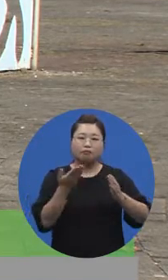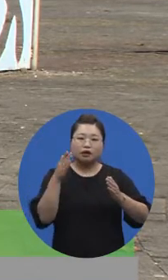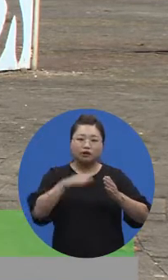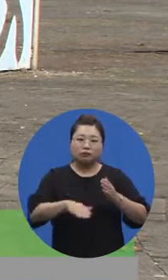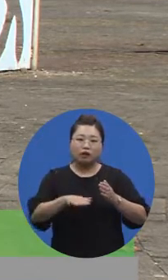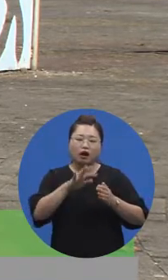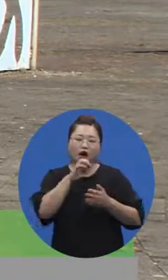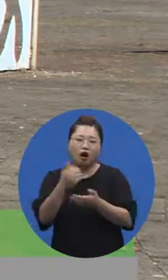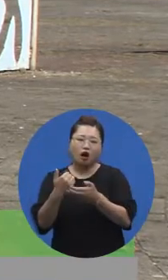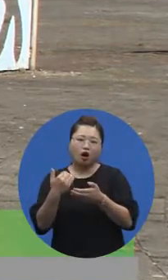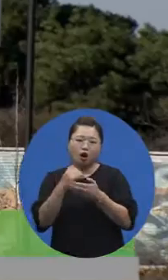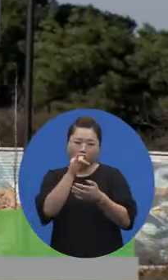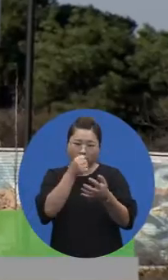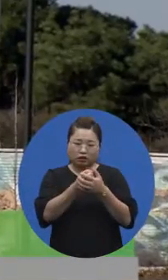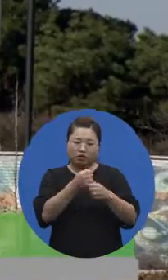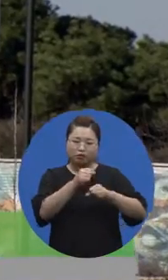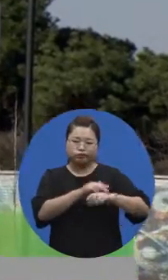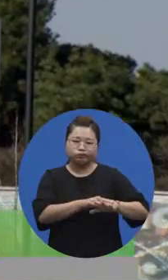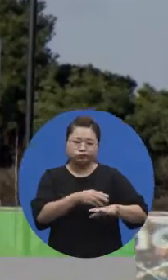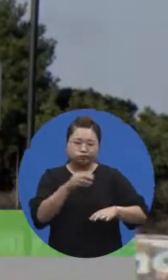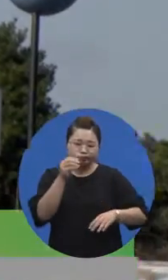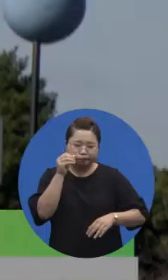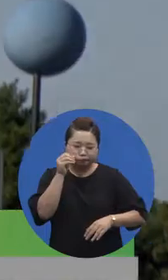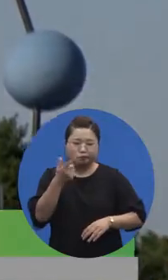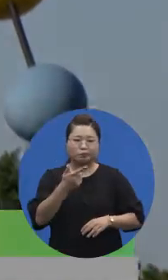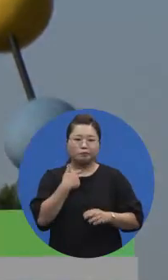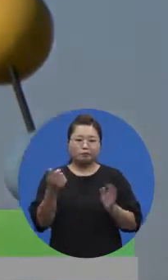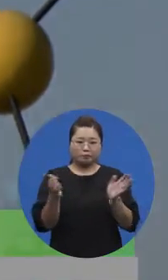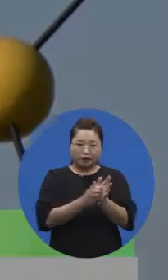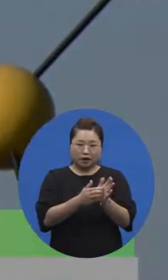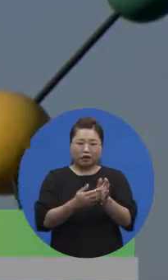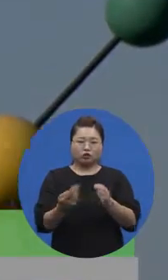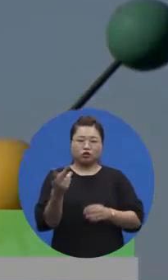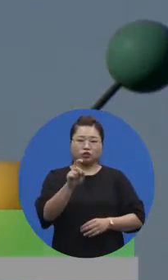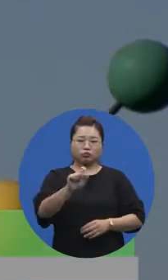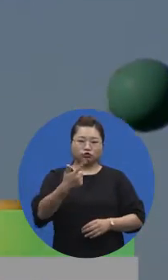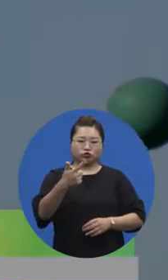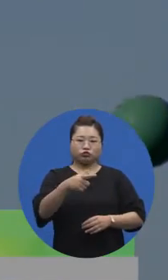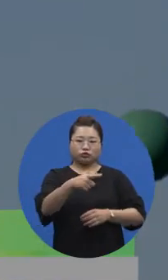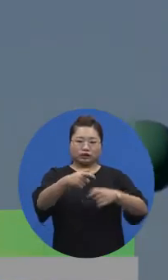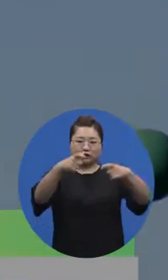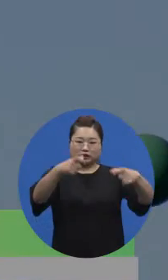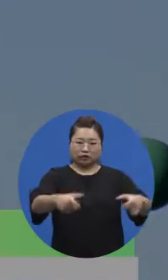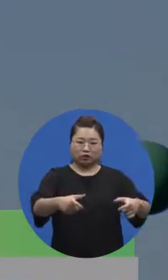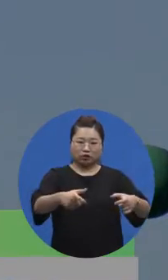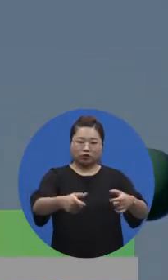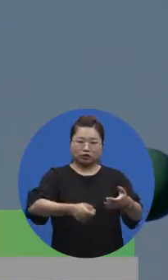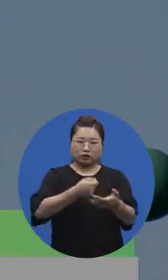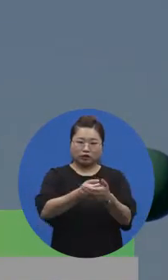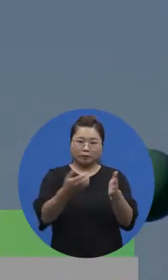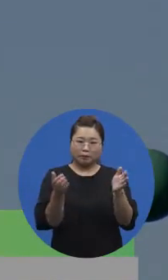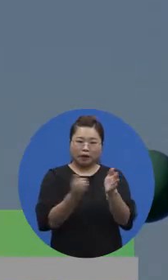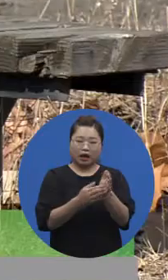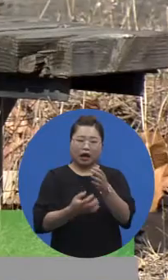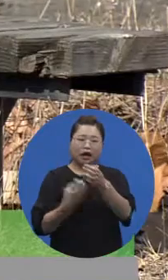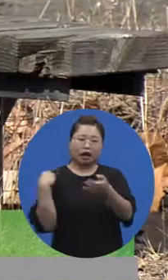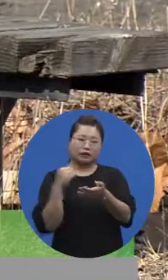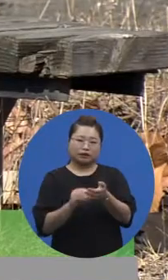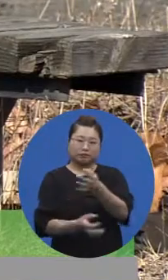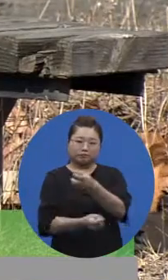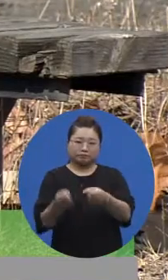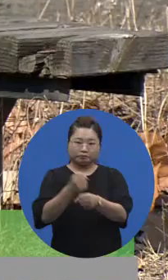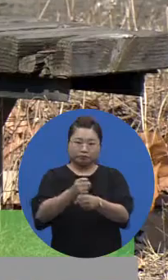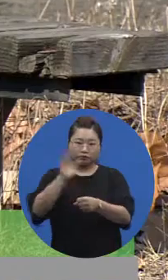제기 등으로 표류했습니다. 이 사업은 2016년 12월 도시개발구역 지정 개발계획 고시와 함께